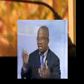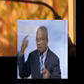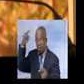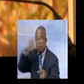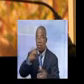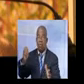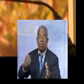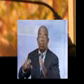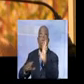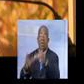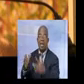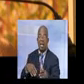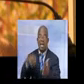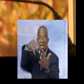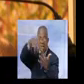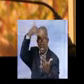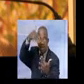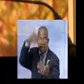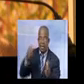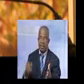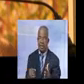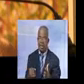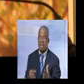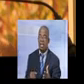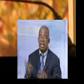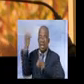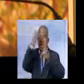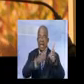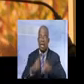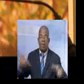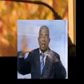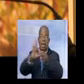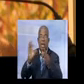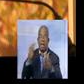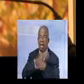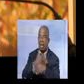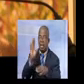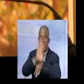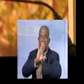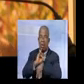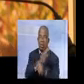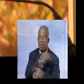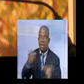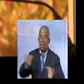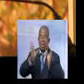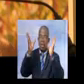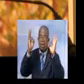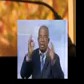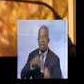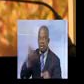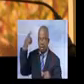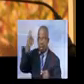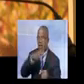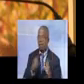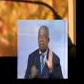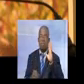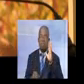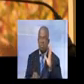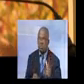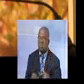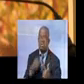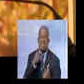coopération entre la Côte d'Ivoire et le Burkina Faso en matière de lutte contre la traite